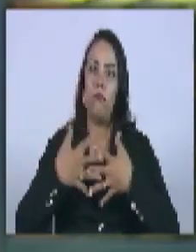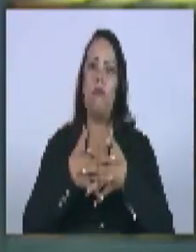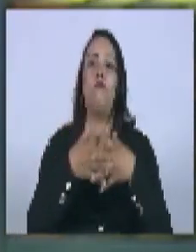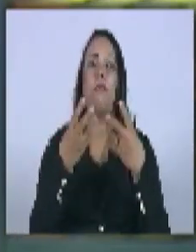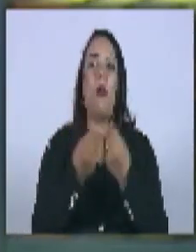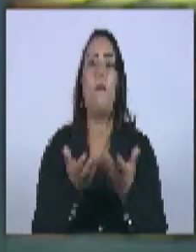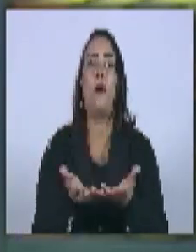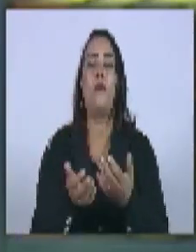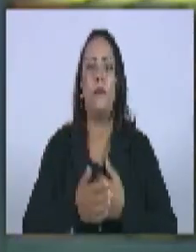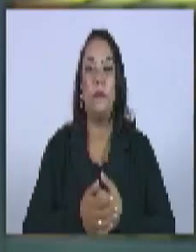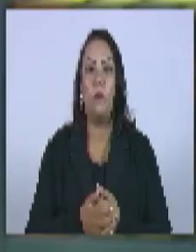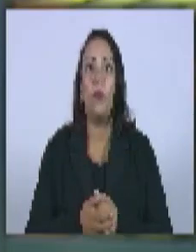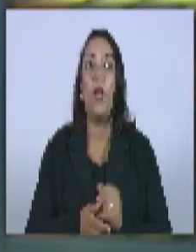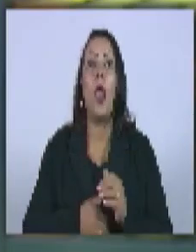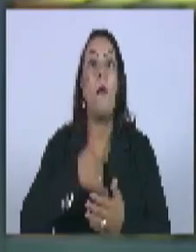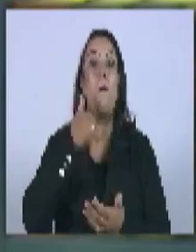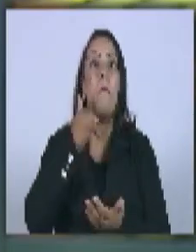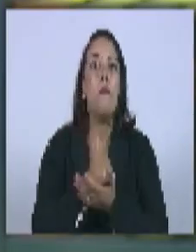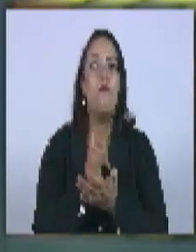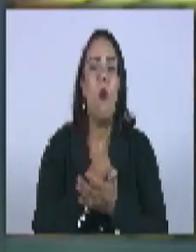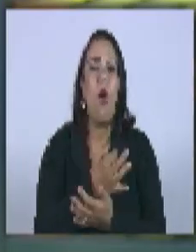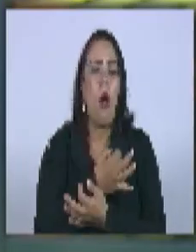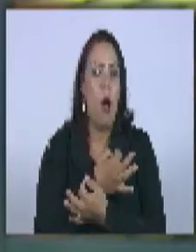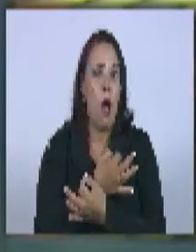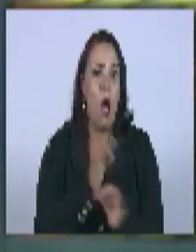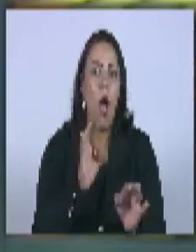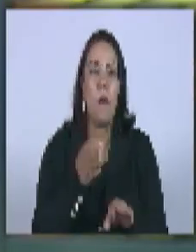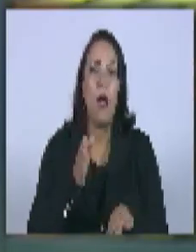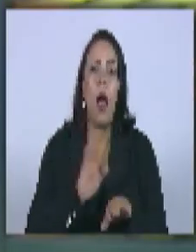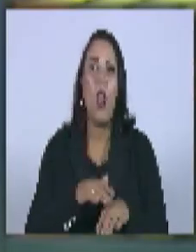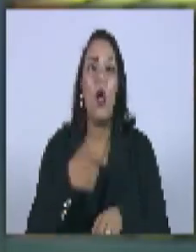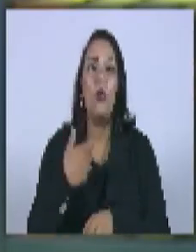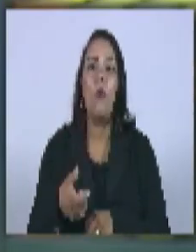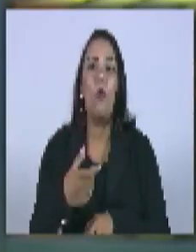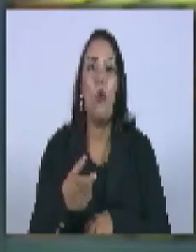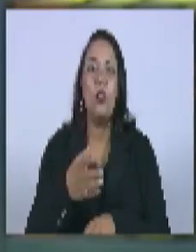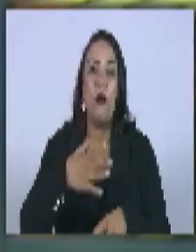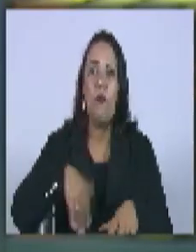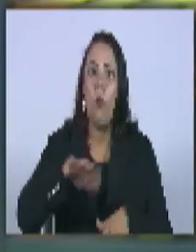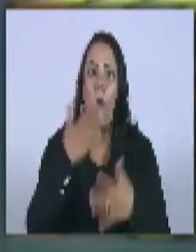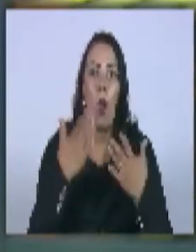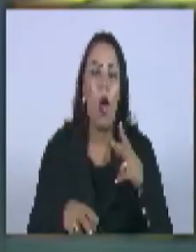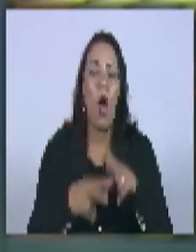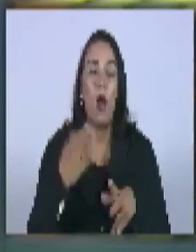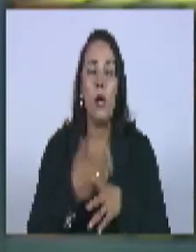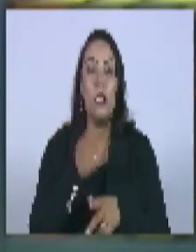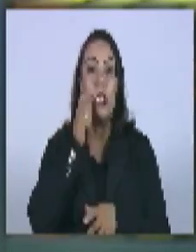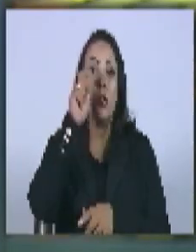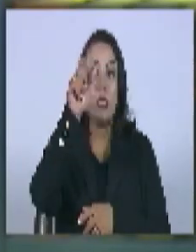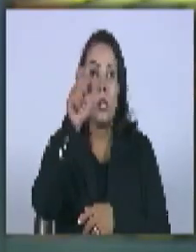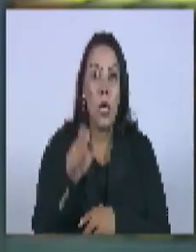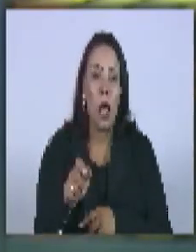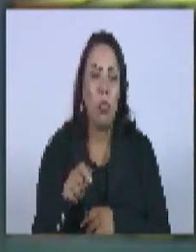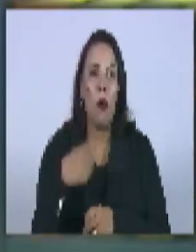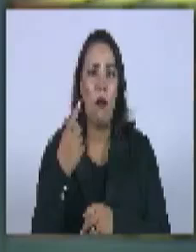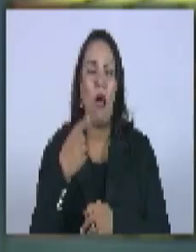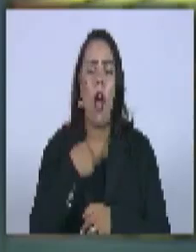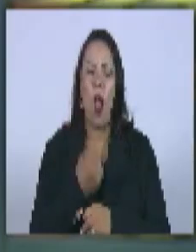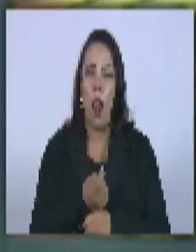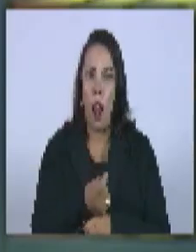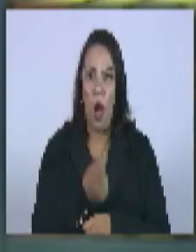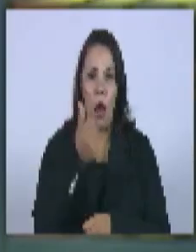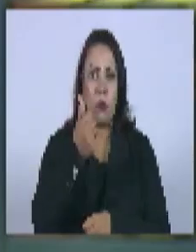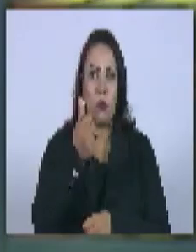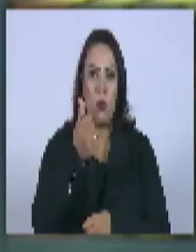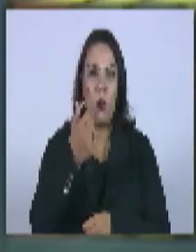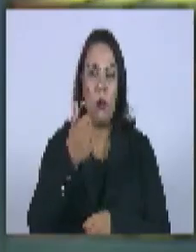ومتداخل الاعتماد المفرط على التكنولوجيا في كل شيء خلى الانسان عرضه ان ممكن في اي لحظه